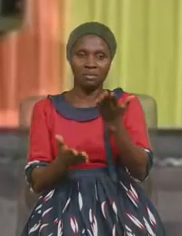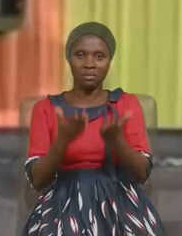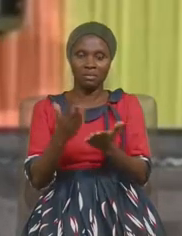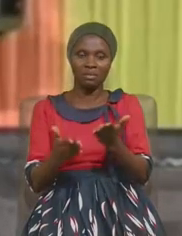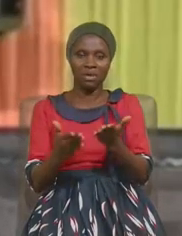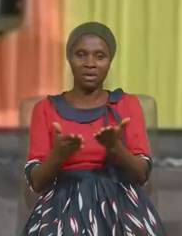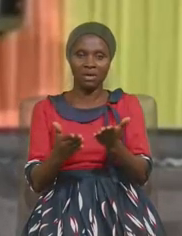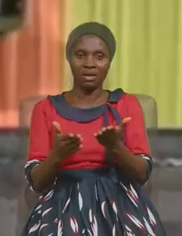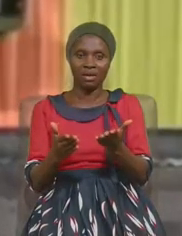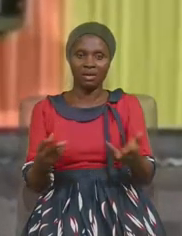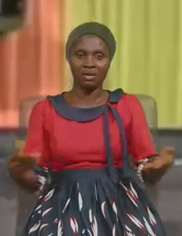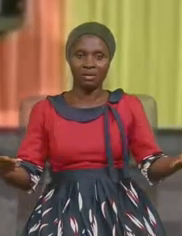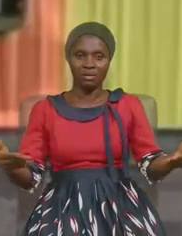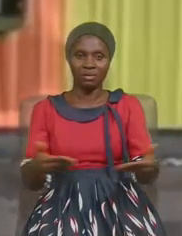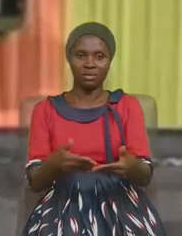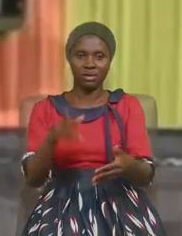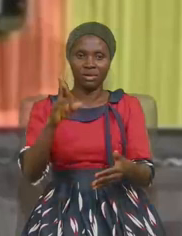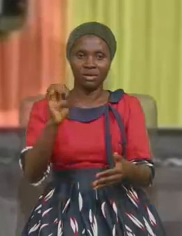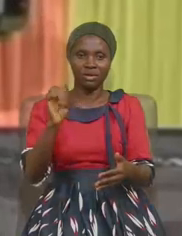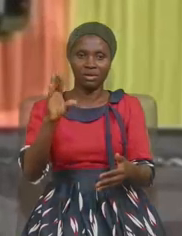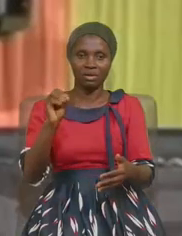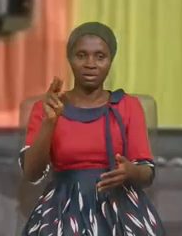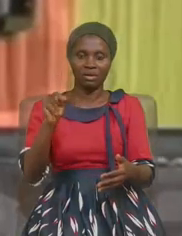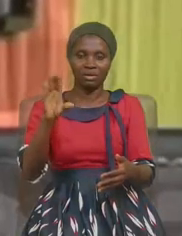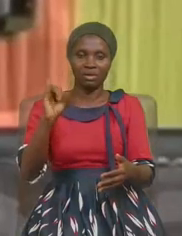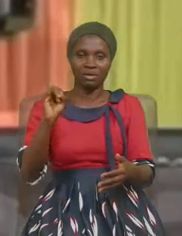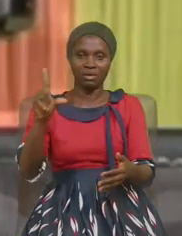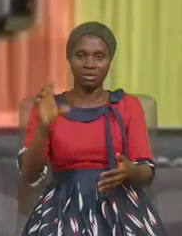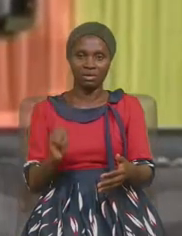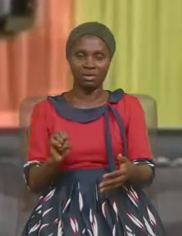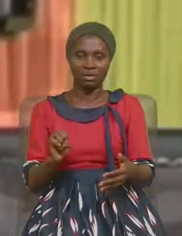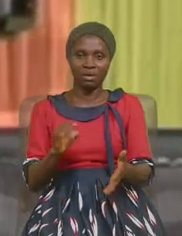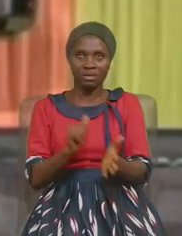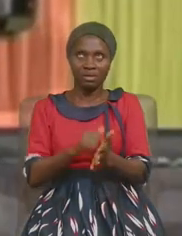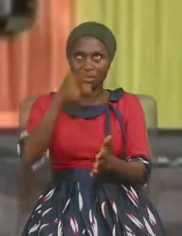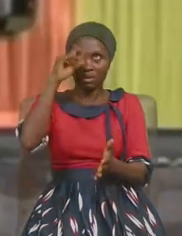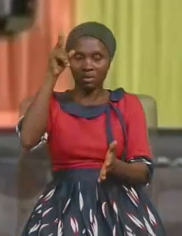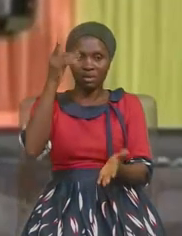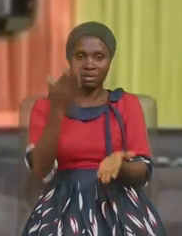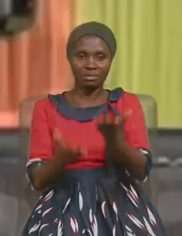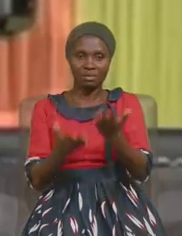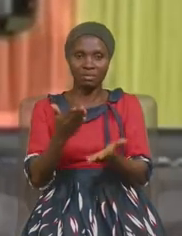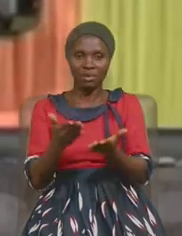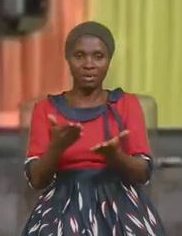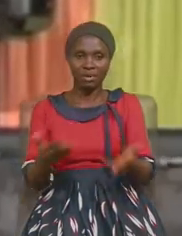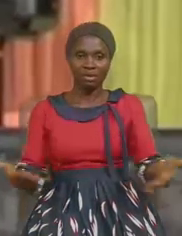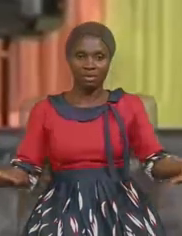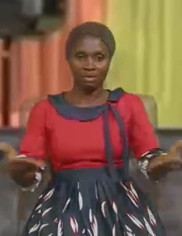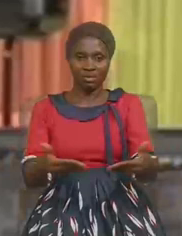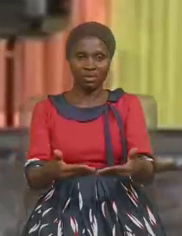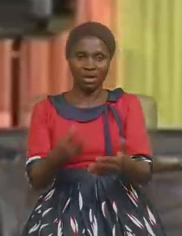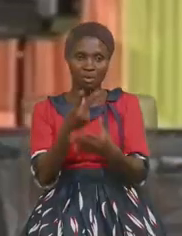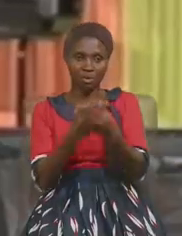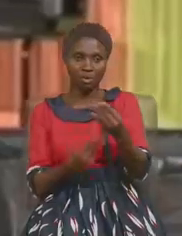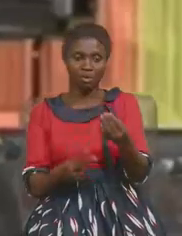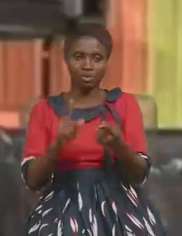Et de les réconcilier l'un et l'autre en un seul corps, afin de les réconcilier l'un et l'autre, pas des